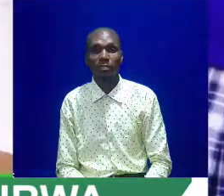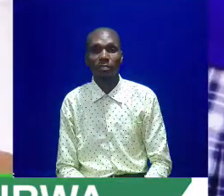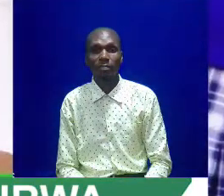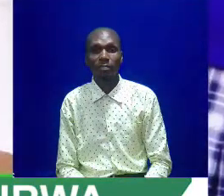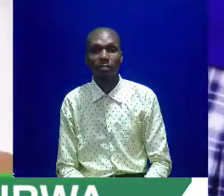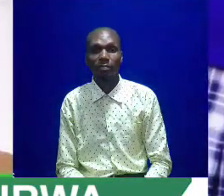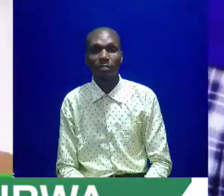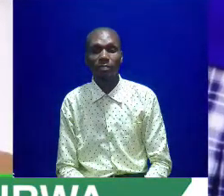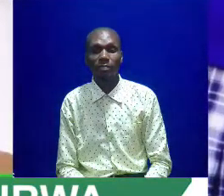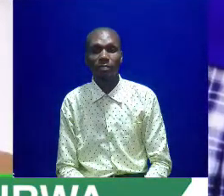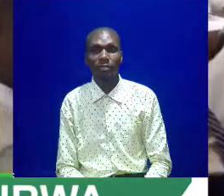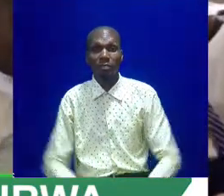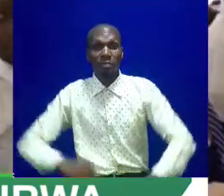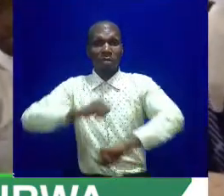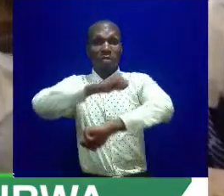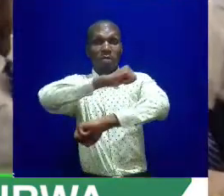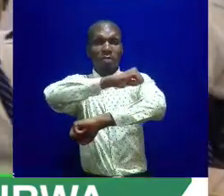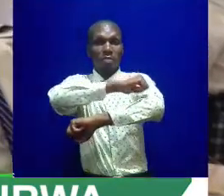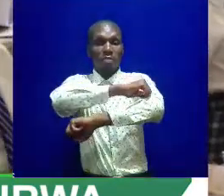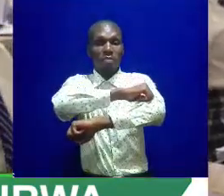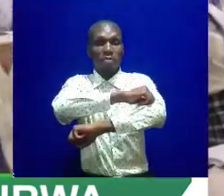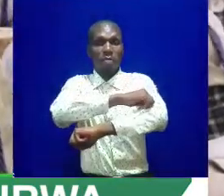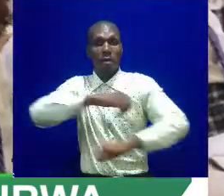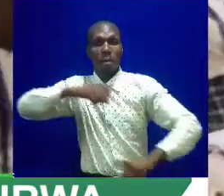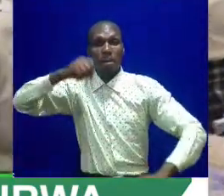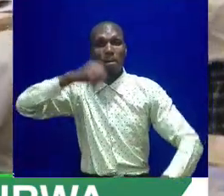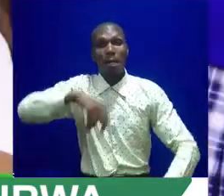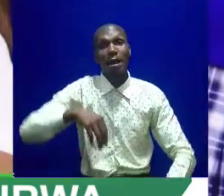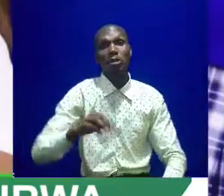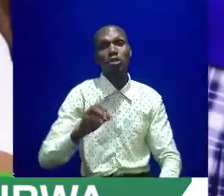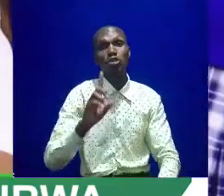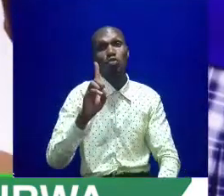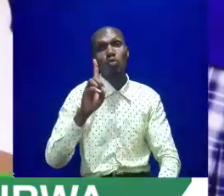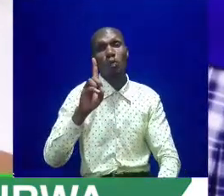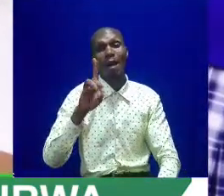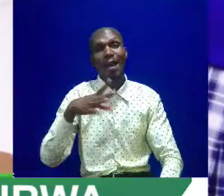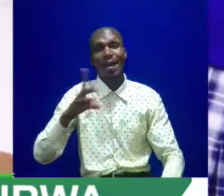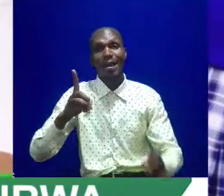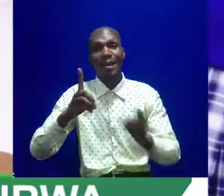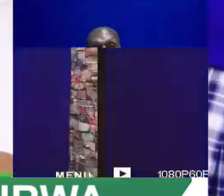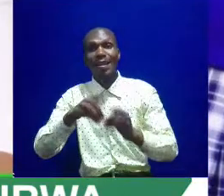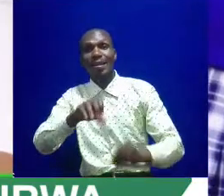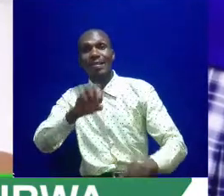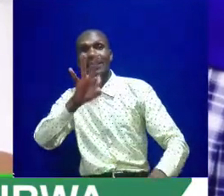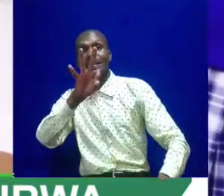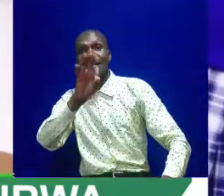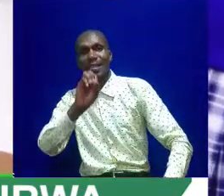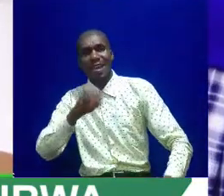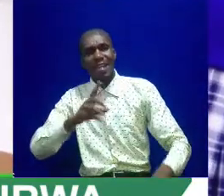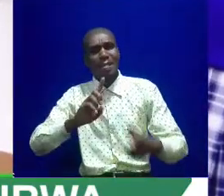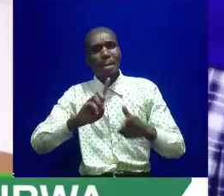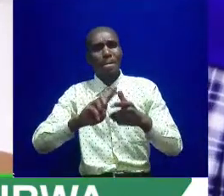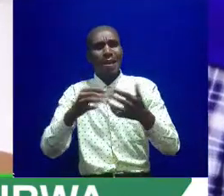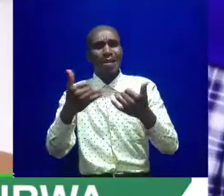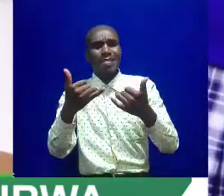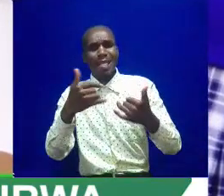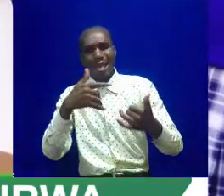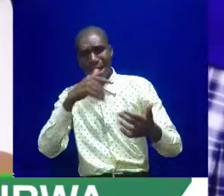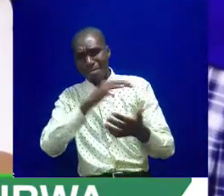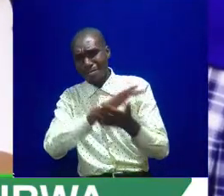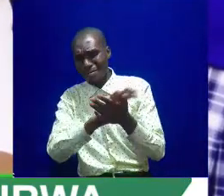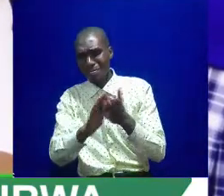Na walijiunga na shule mnamo Januari tarehe 30, lakini kwa sababu ya